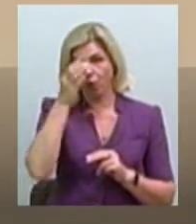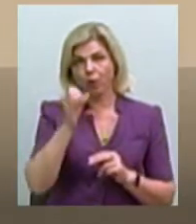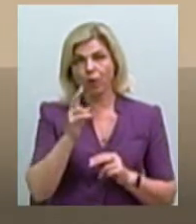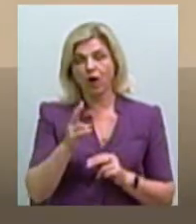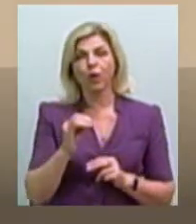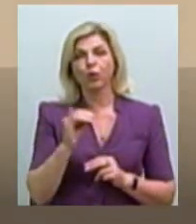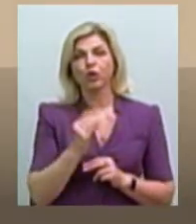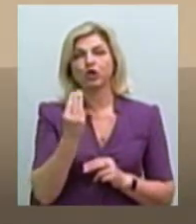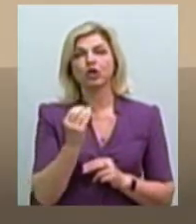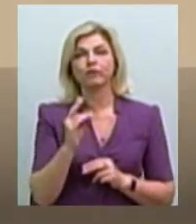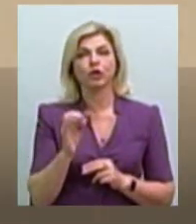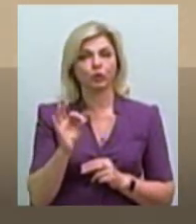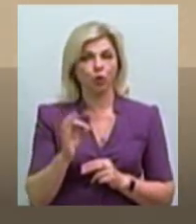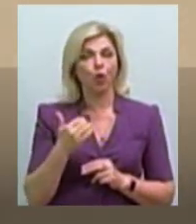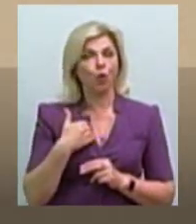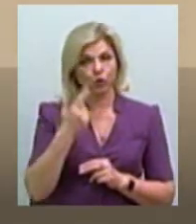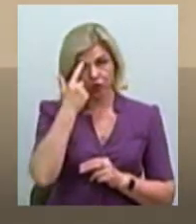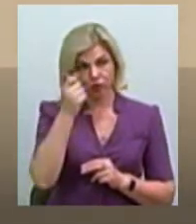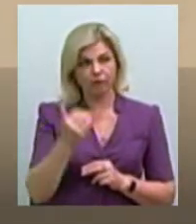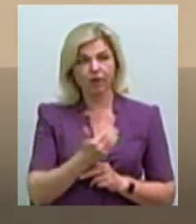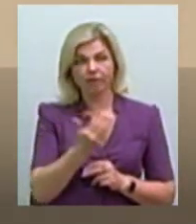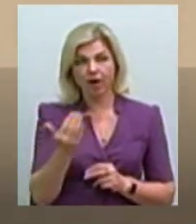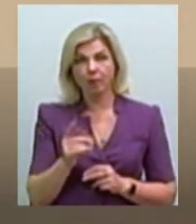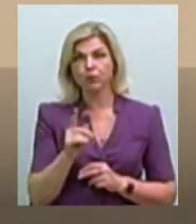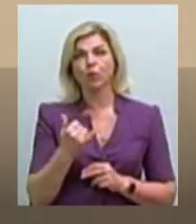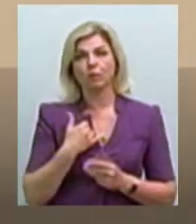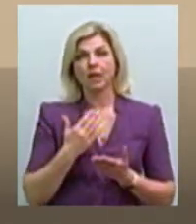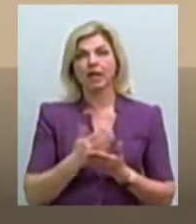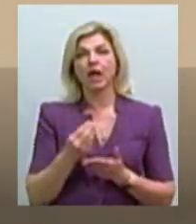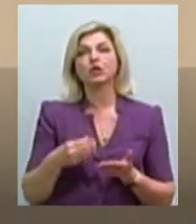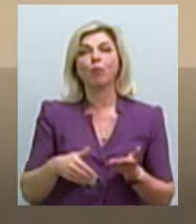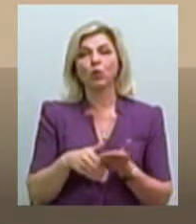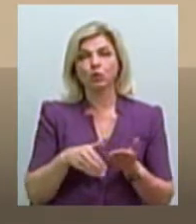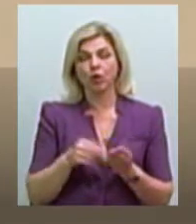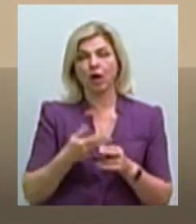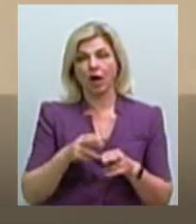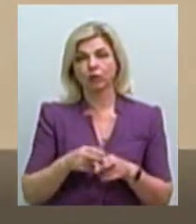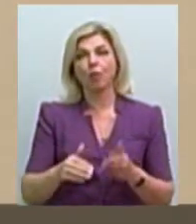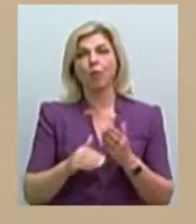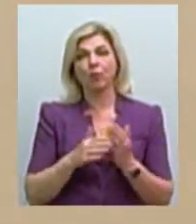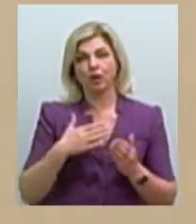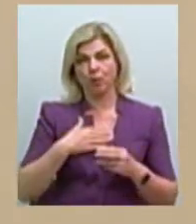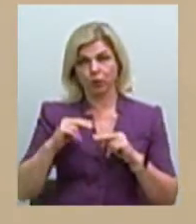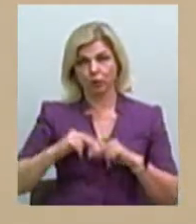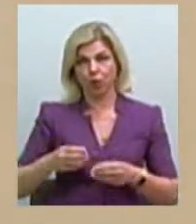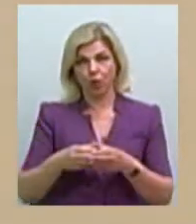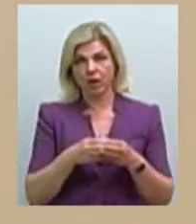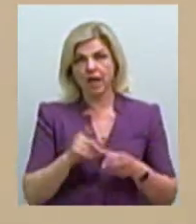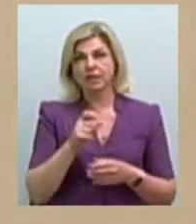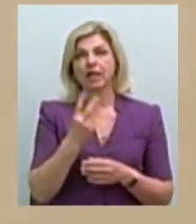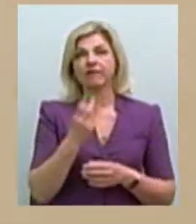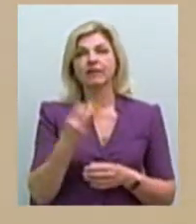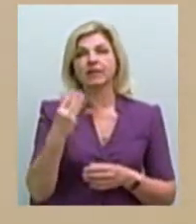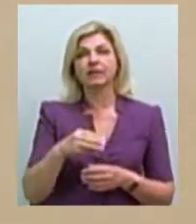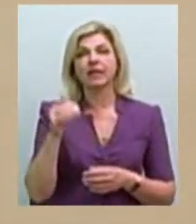вам завірити, що в мене є спонсори, які мені допомогли в другому колективі. Я за 200-300 тисяч